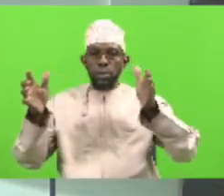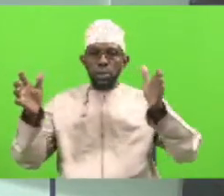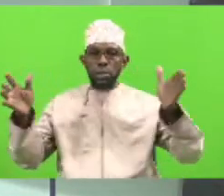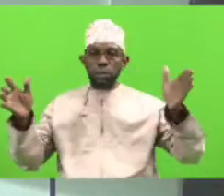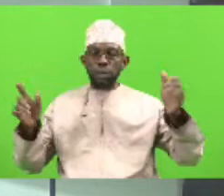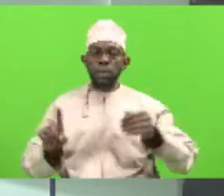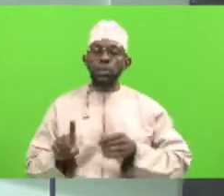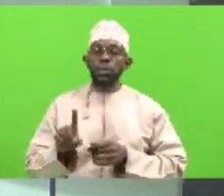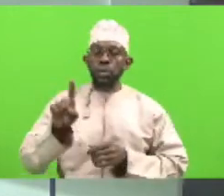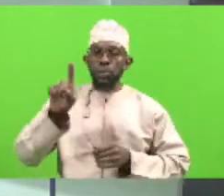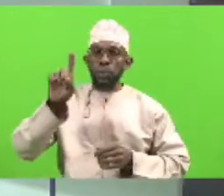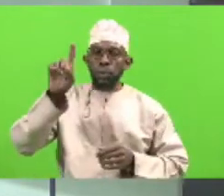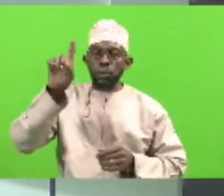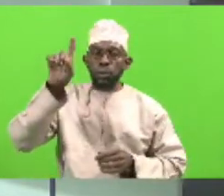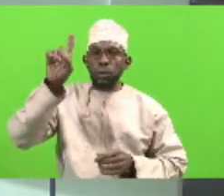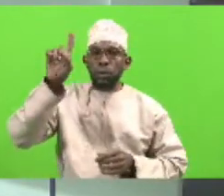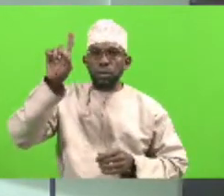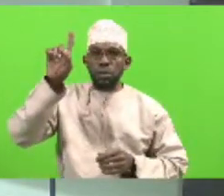الله أكبر